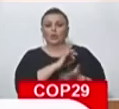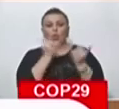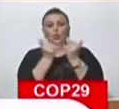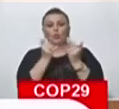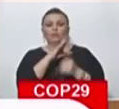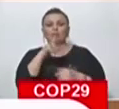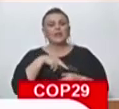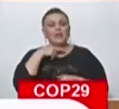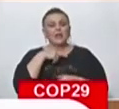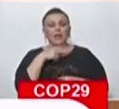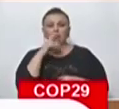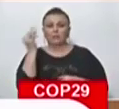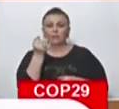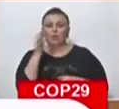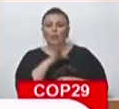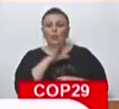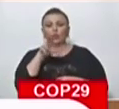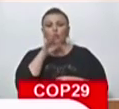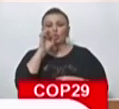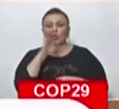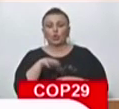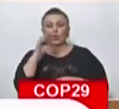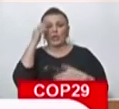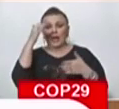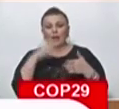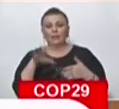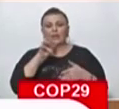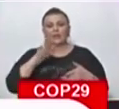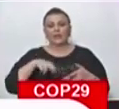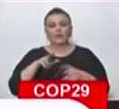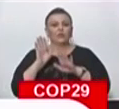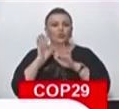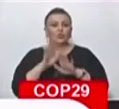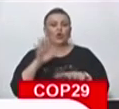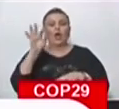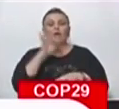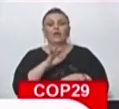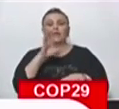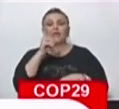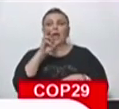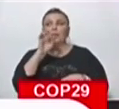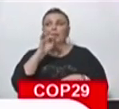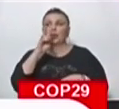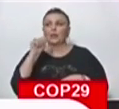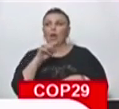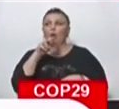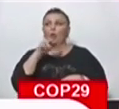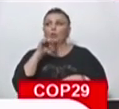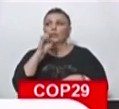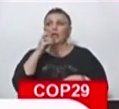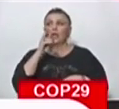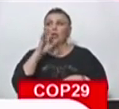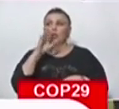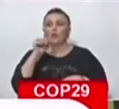qonaqların diqqətinə çatdırılıb. Dost Rəqəmsal İnnovasiyalar Mərkəzinin direktorunun müşaviri Səbinə Hüseynova sosial xidmətlərin